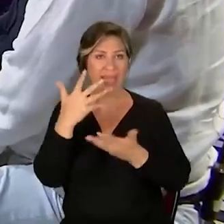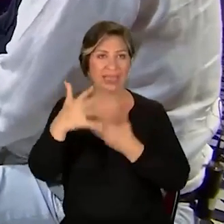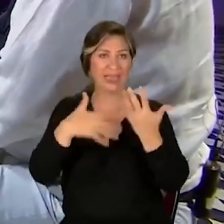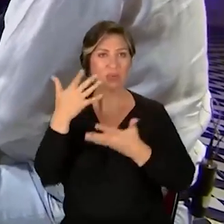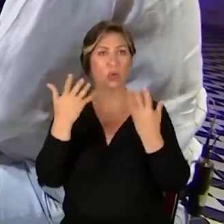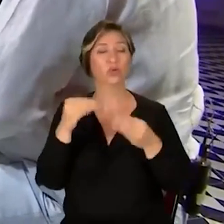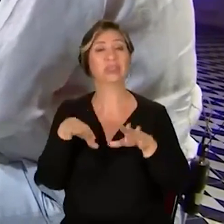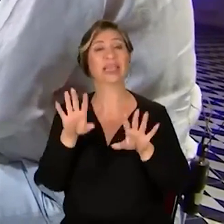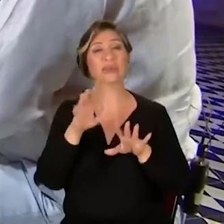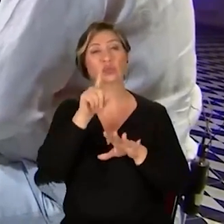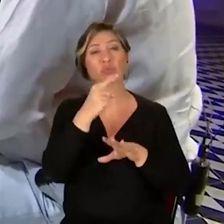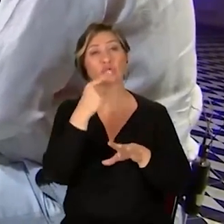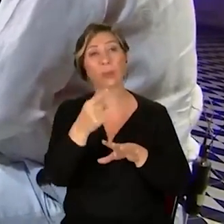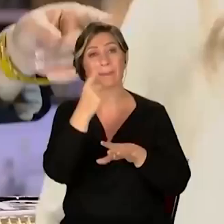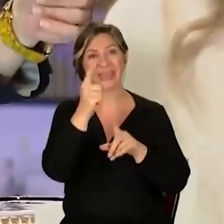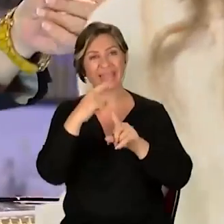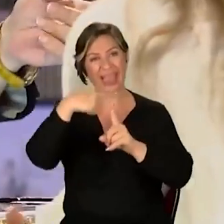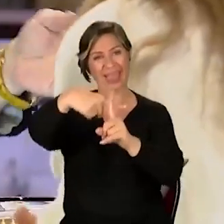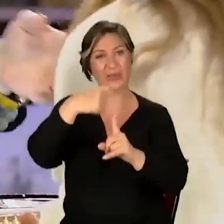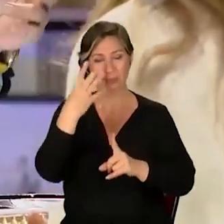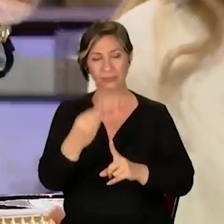oldu. Peki şimdi şunu söylemek istiyorum. Bir katkı olarak